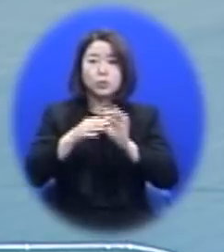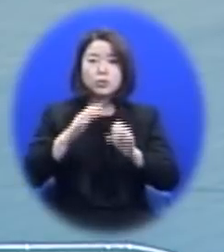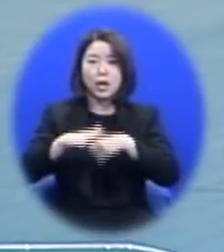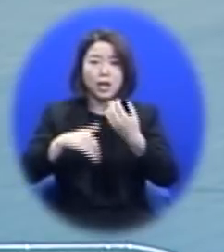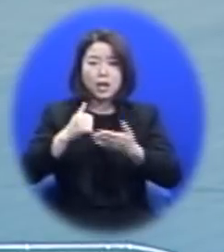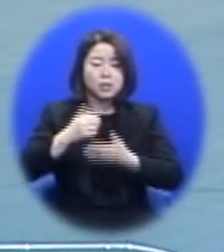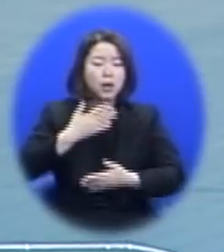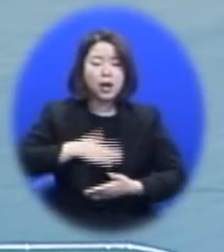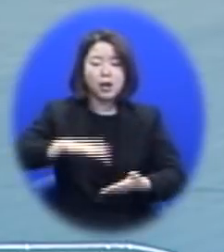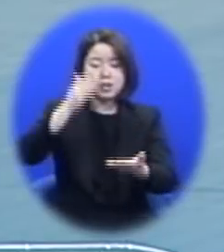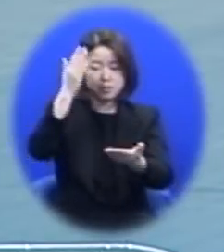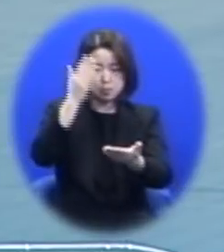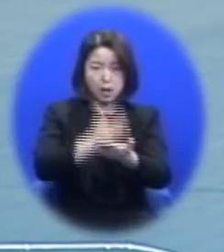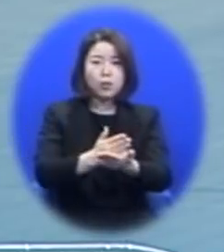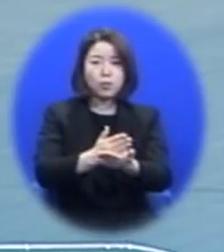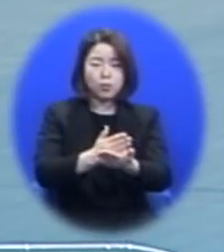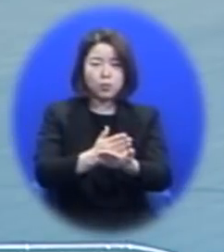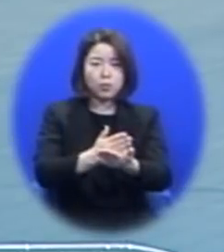하나님을 알려고 하지 말고